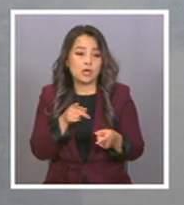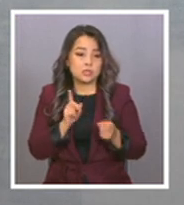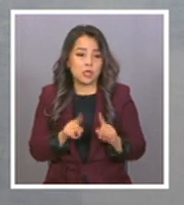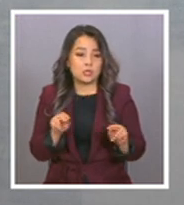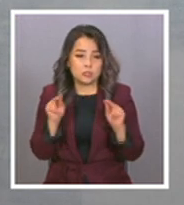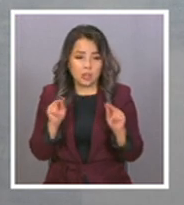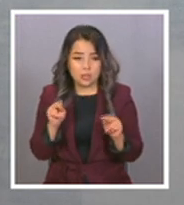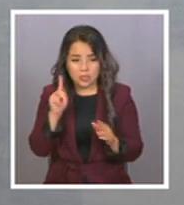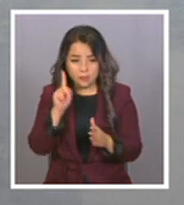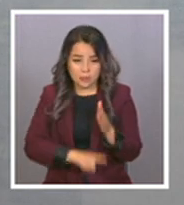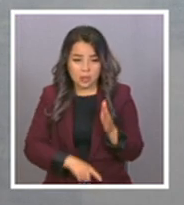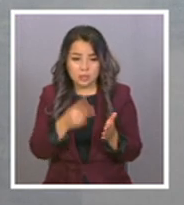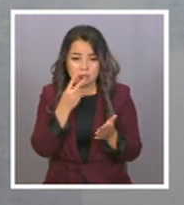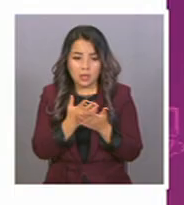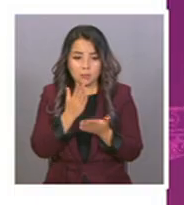адалдықтың, әділдіктің белгісі.